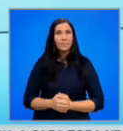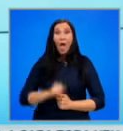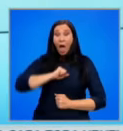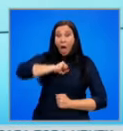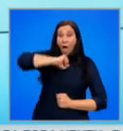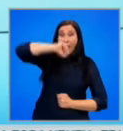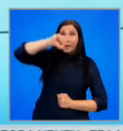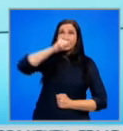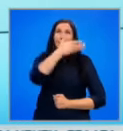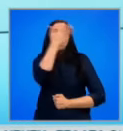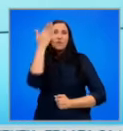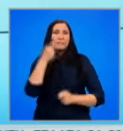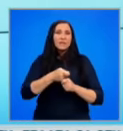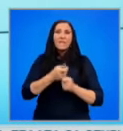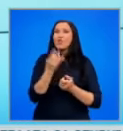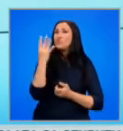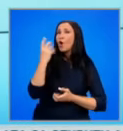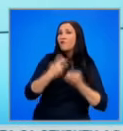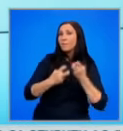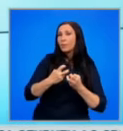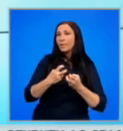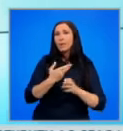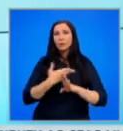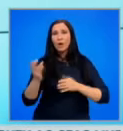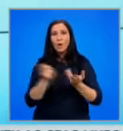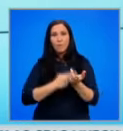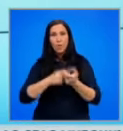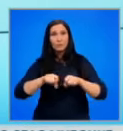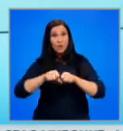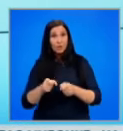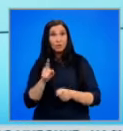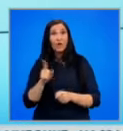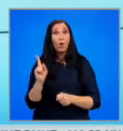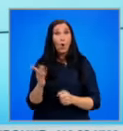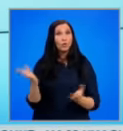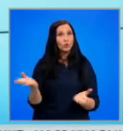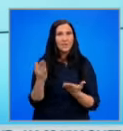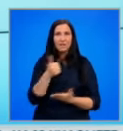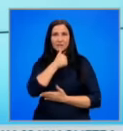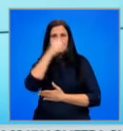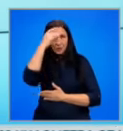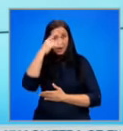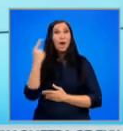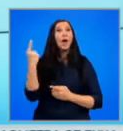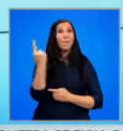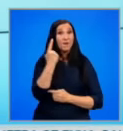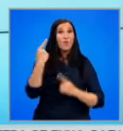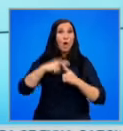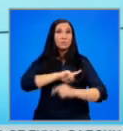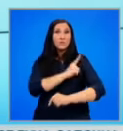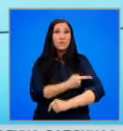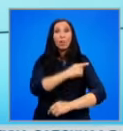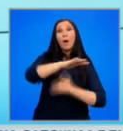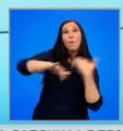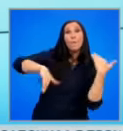Екстремното време създава нови проблеми, а и продължаваме да броим щетите на това, което стана през уикенда. Но първо към силната буря, която се